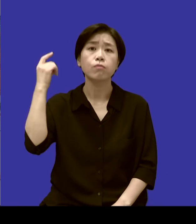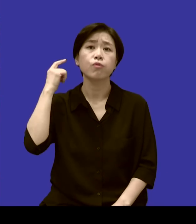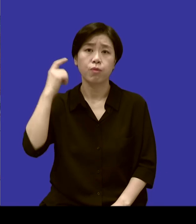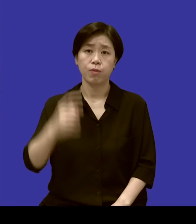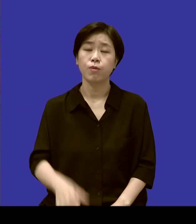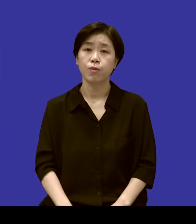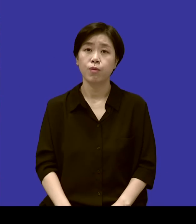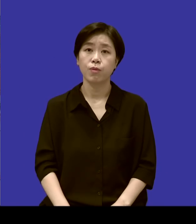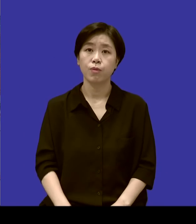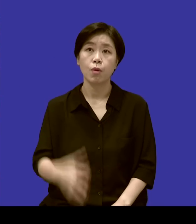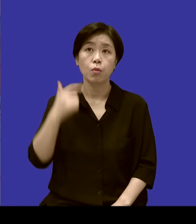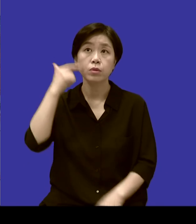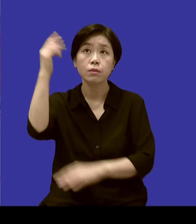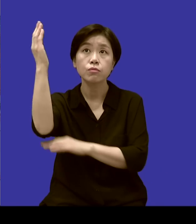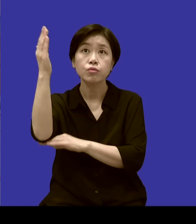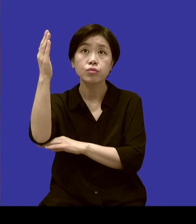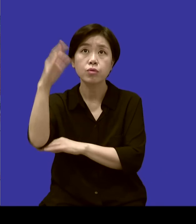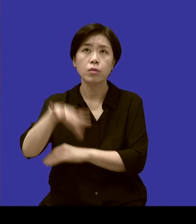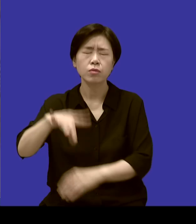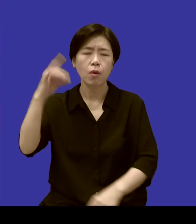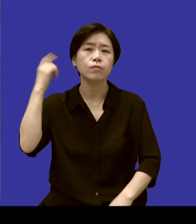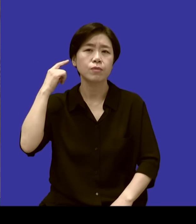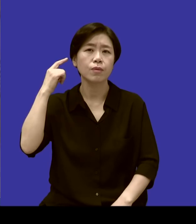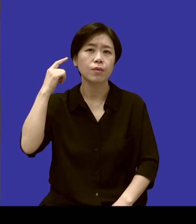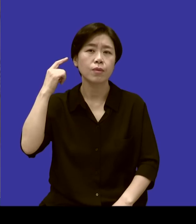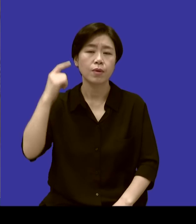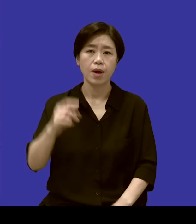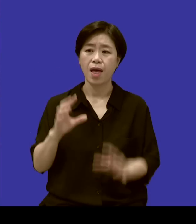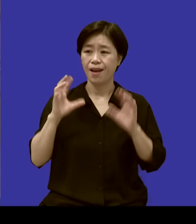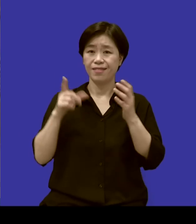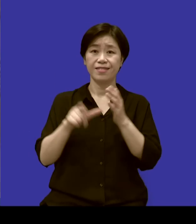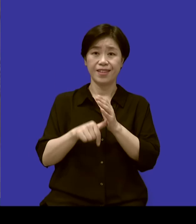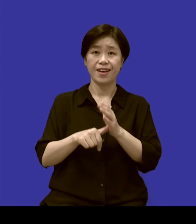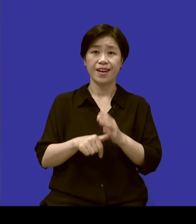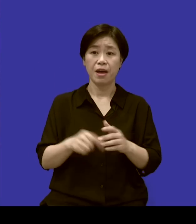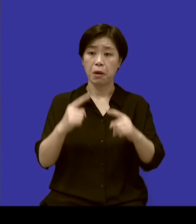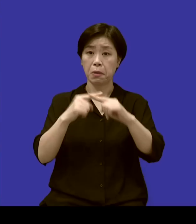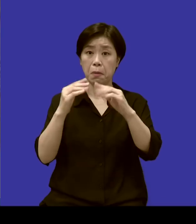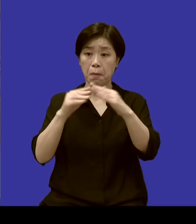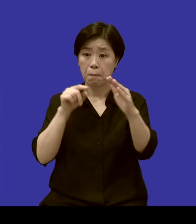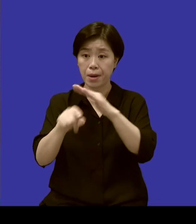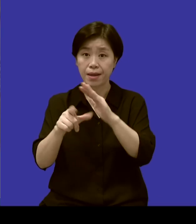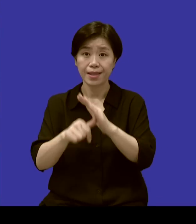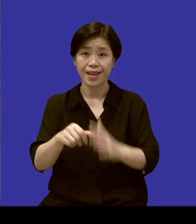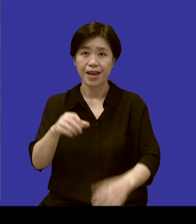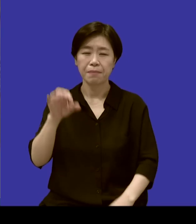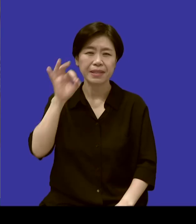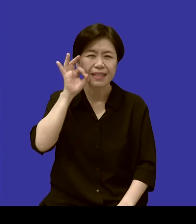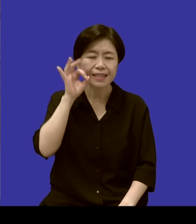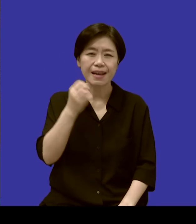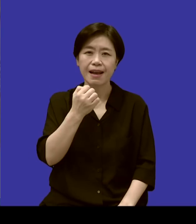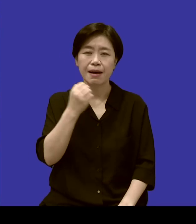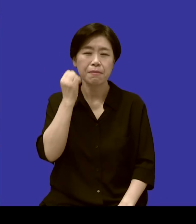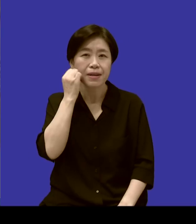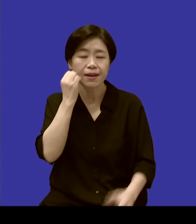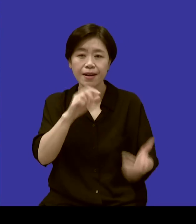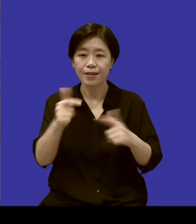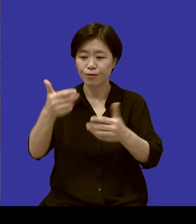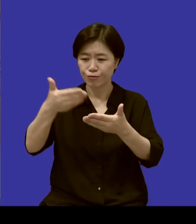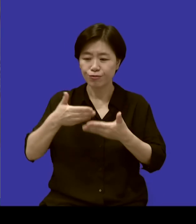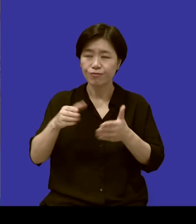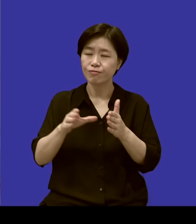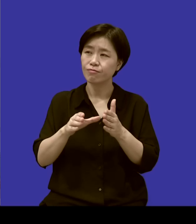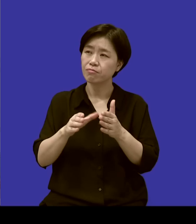말씀이에요. 예. 물론 어렸을 때 성탄절 전에는 예, 대충 가면 알고. 사탕 주고 이러니까는 예. 한두 번은 가잖아요. 네네. 그래서 간